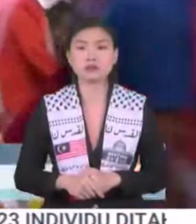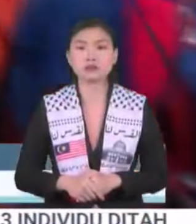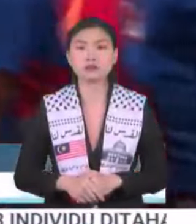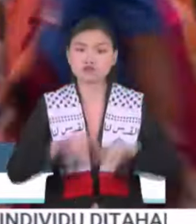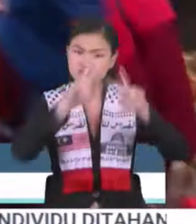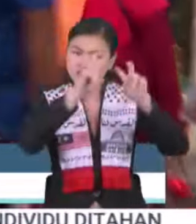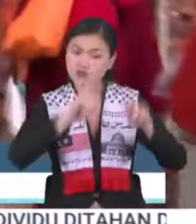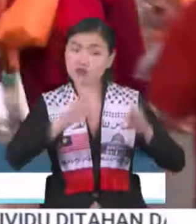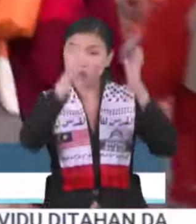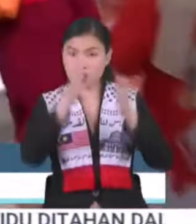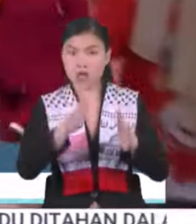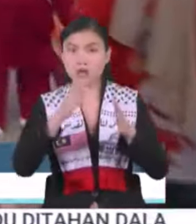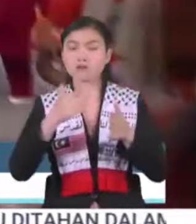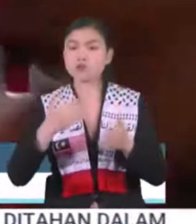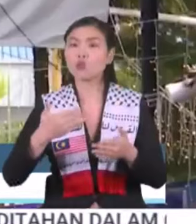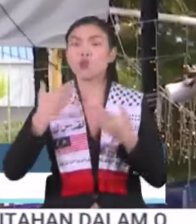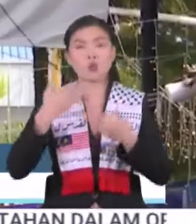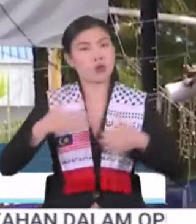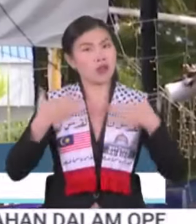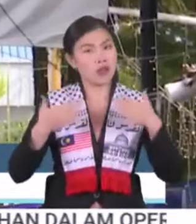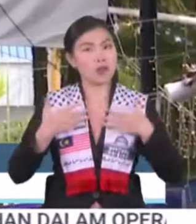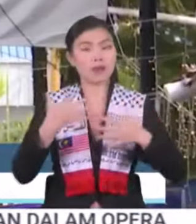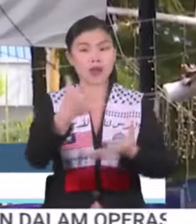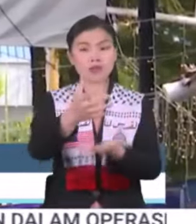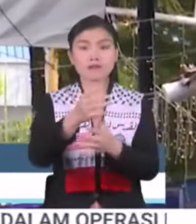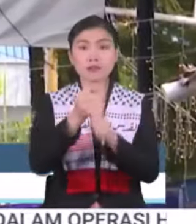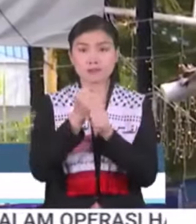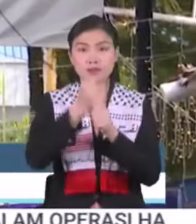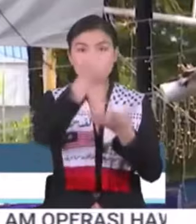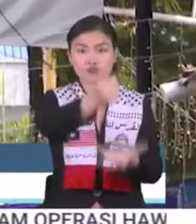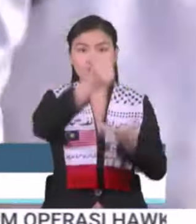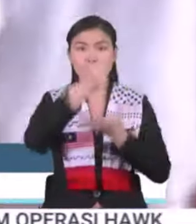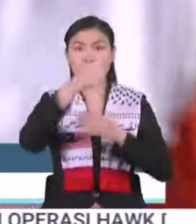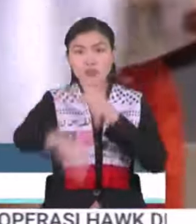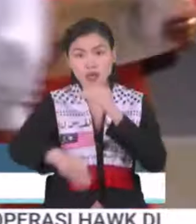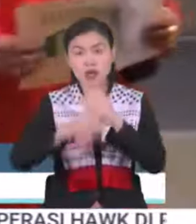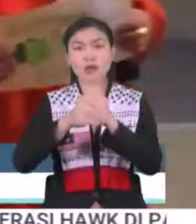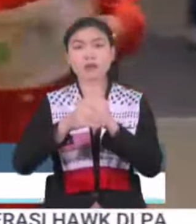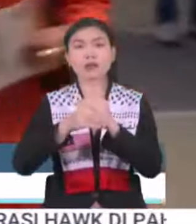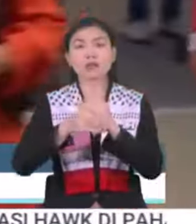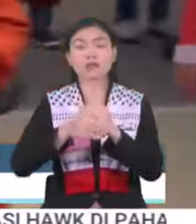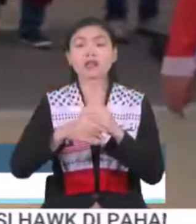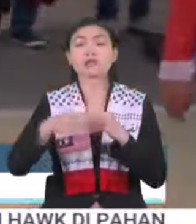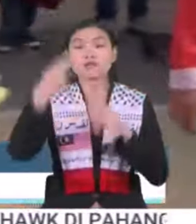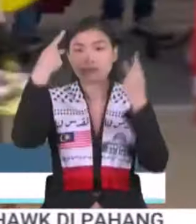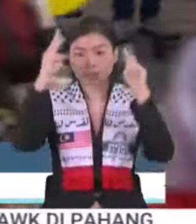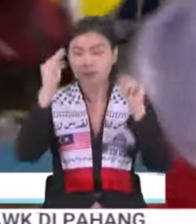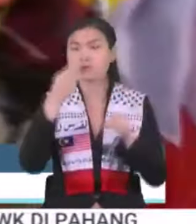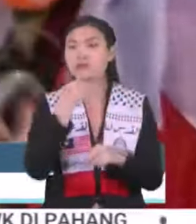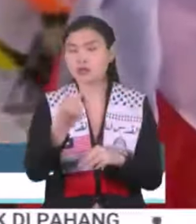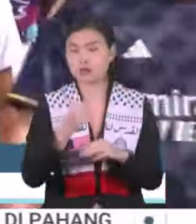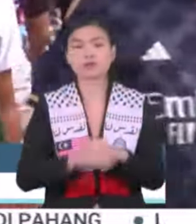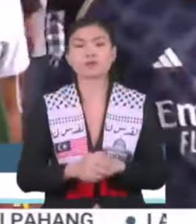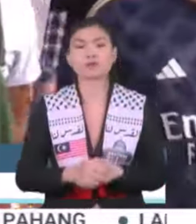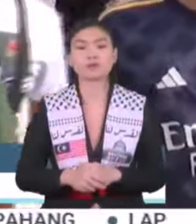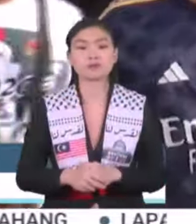Warga peneroka menyambut baik subsidi tambahan serta peruntukan untuk Felda yang diumumkan Perdana Menteri.